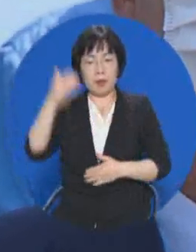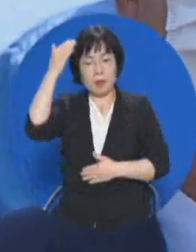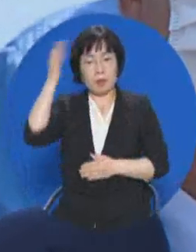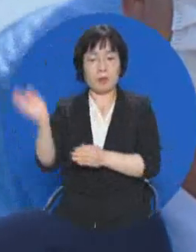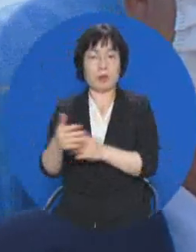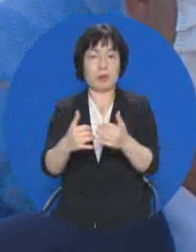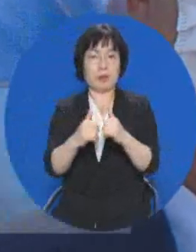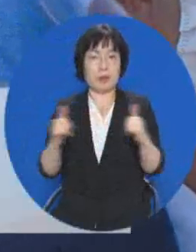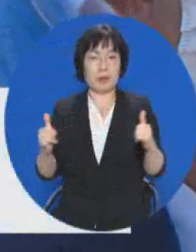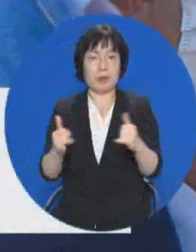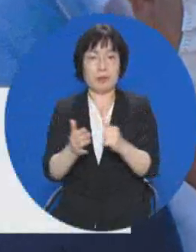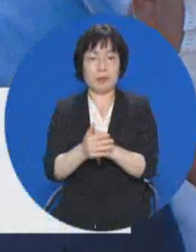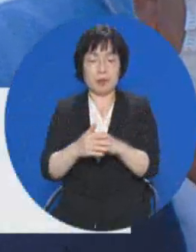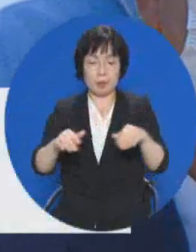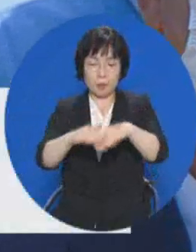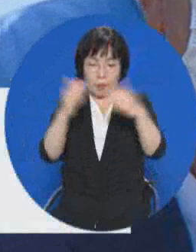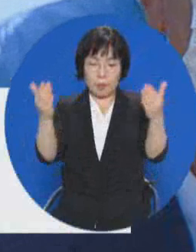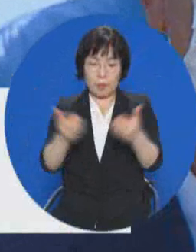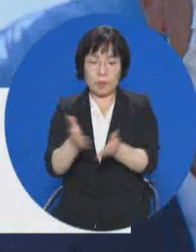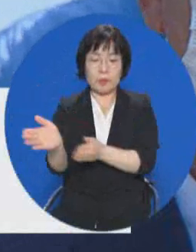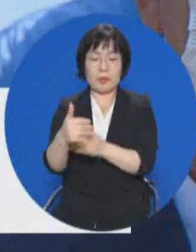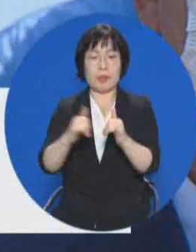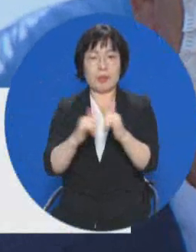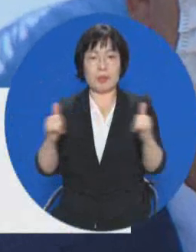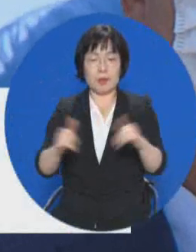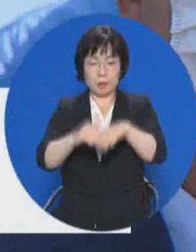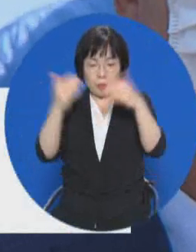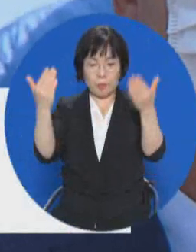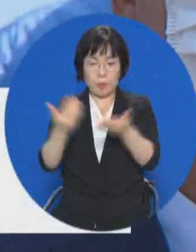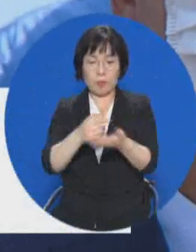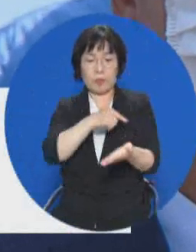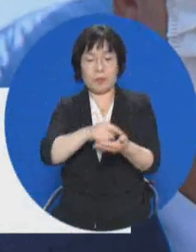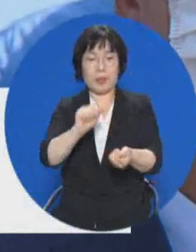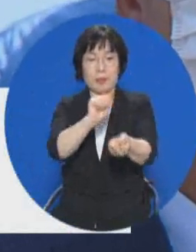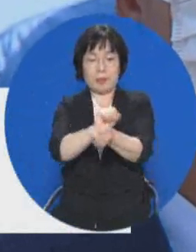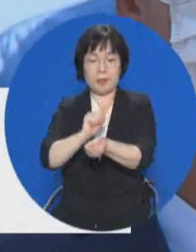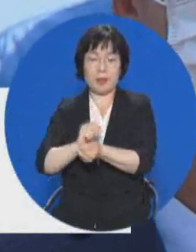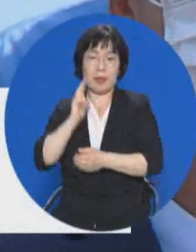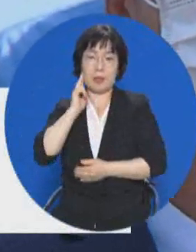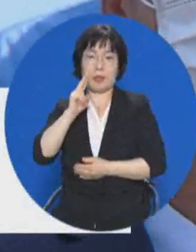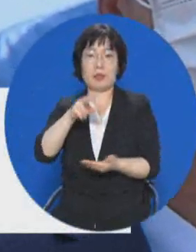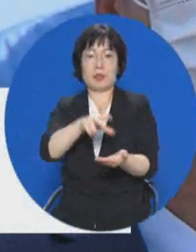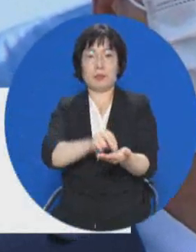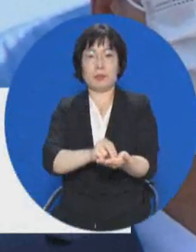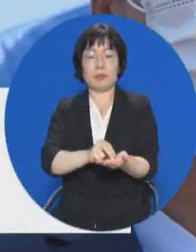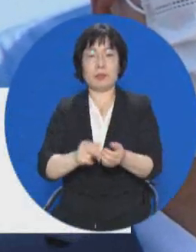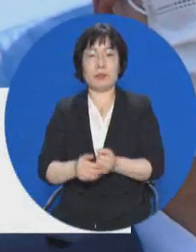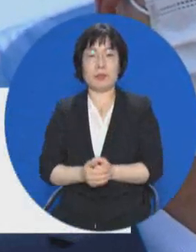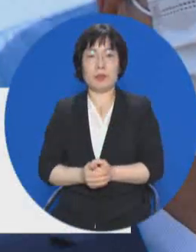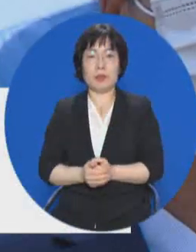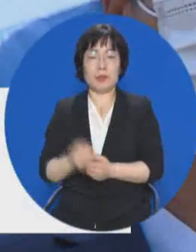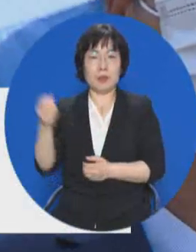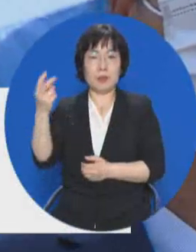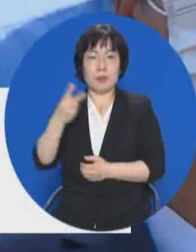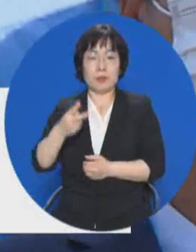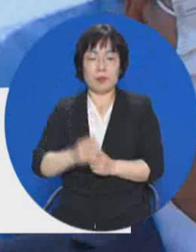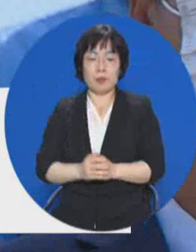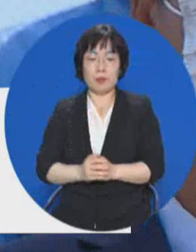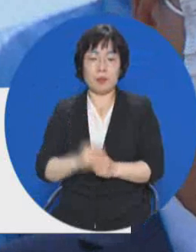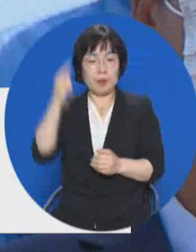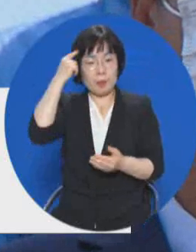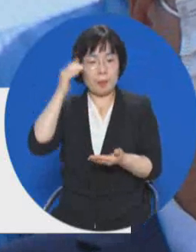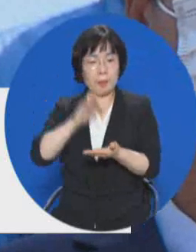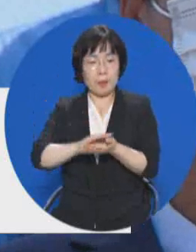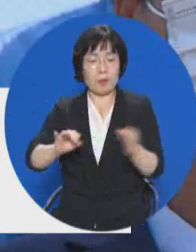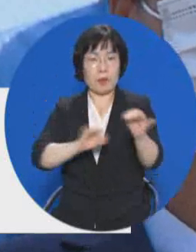어민과 상인 등 수산업계 전체에 피해를 줄 수 있는 심각한 문제다. 나아가 평화와